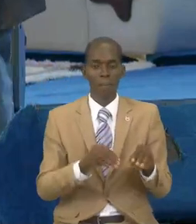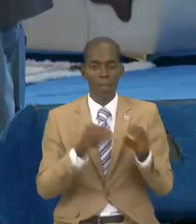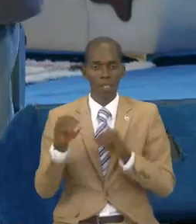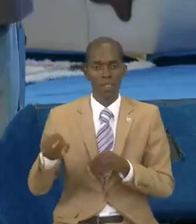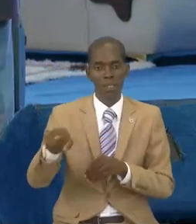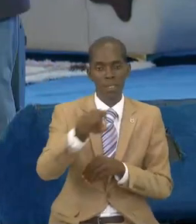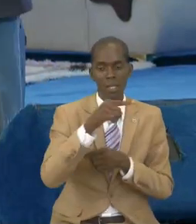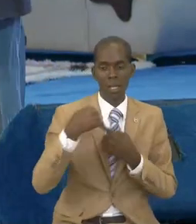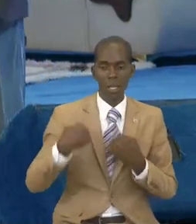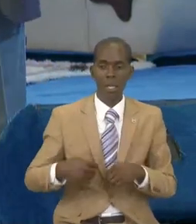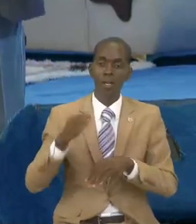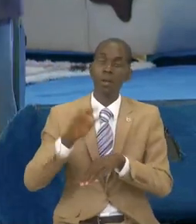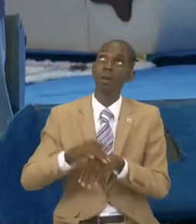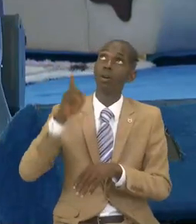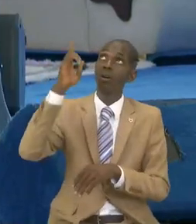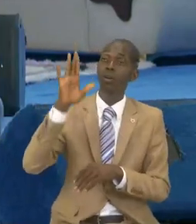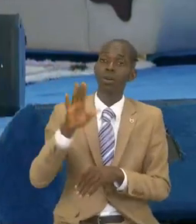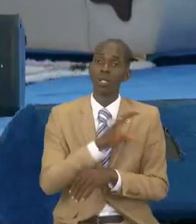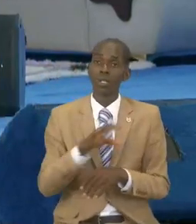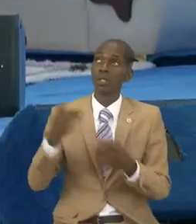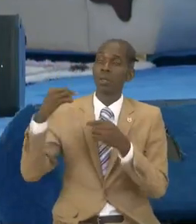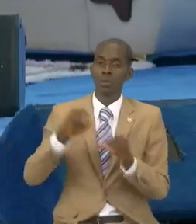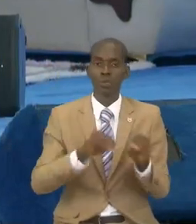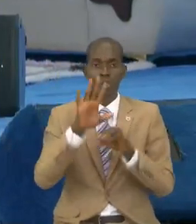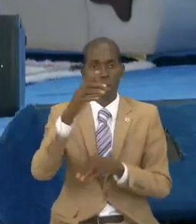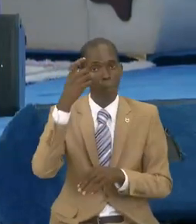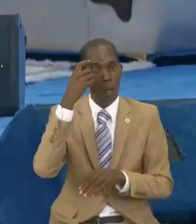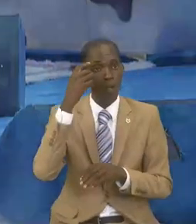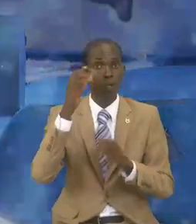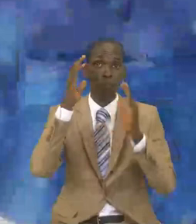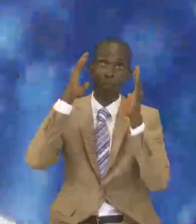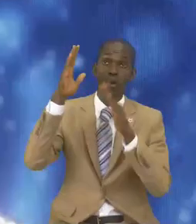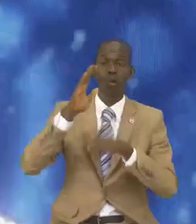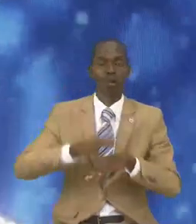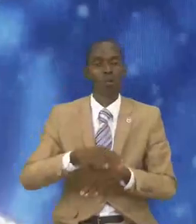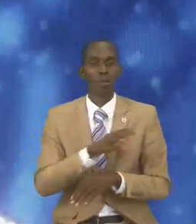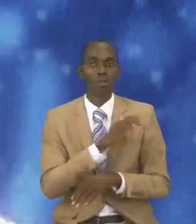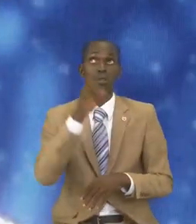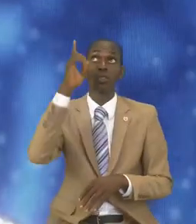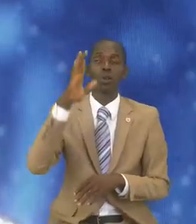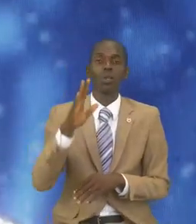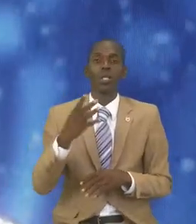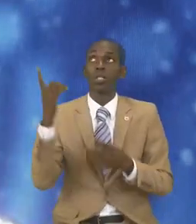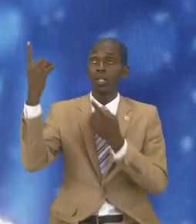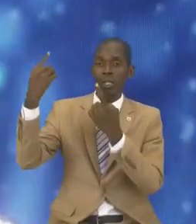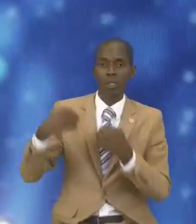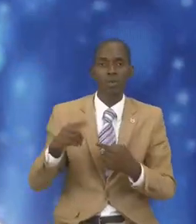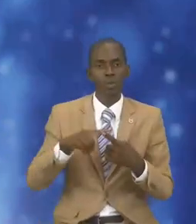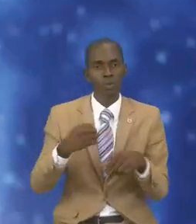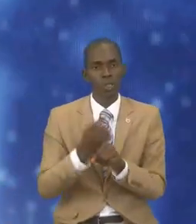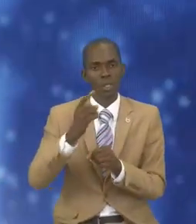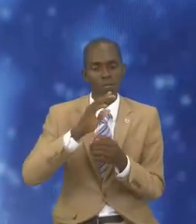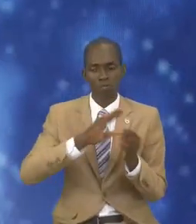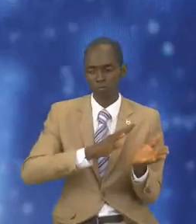le cœur sur Dieu, fixant leurs pensées sur Dieu et viennent en confessant leurs péchés, en abandonnant